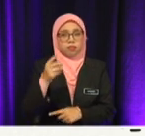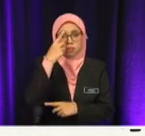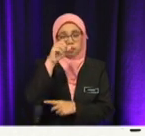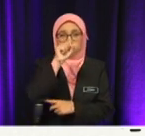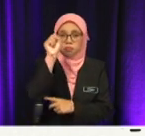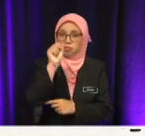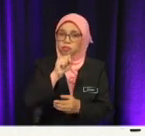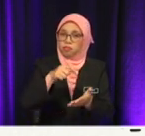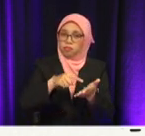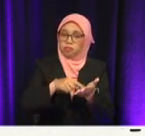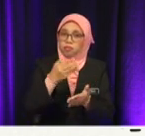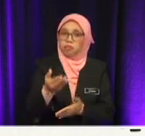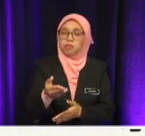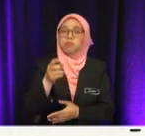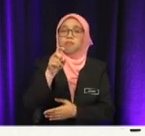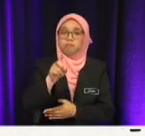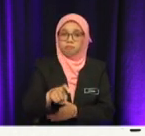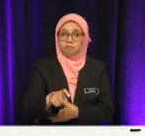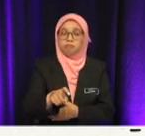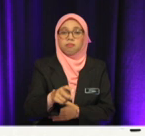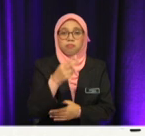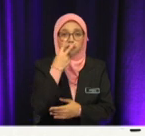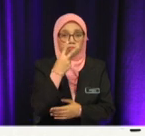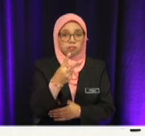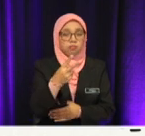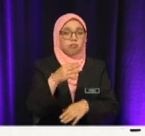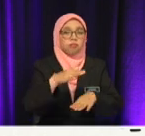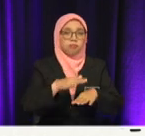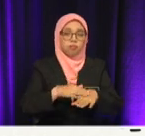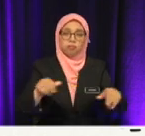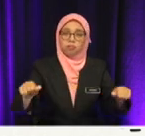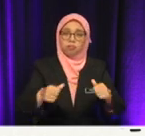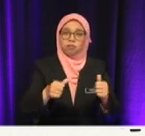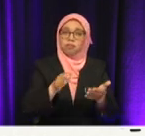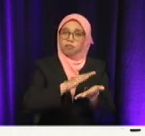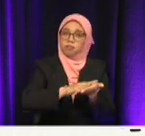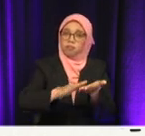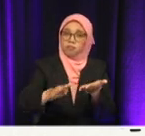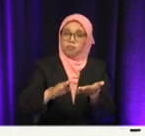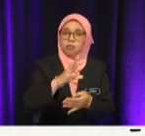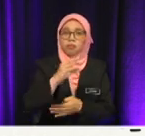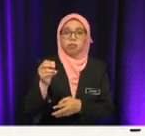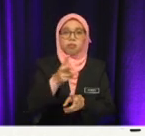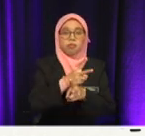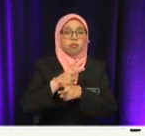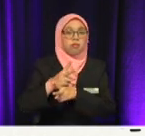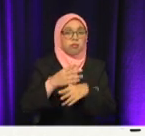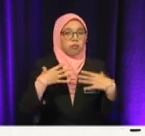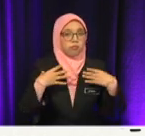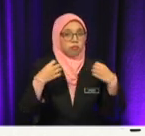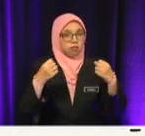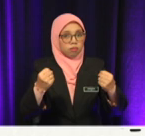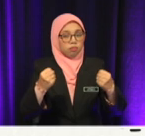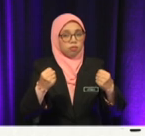ini kamu perlu merujuk kepada amalan kebersihan dan juga penjagaan kesihatan, di mana